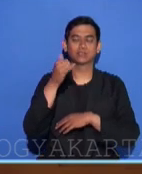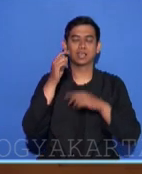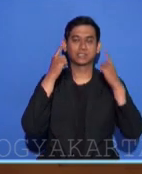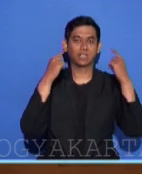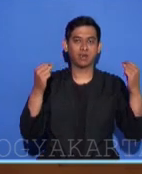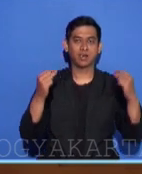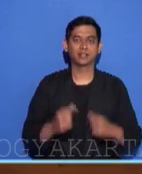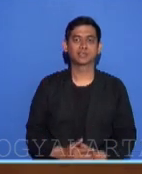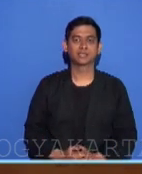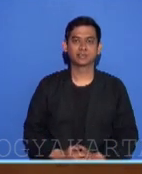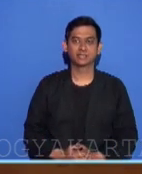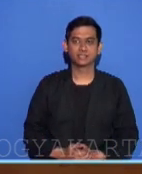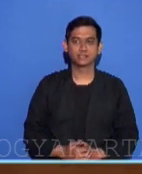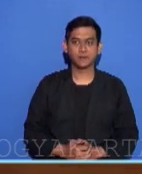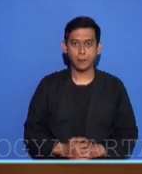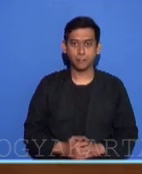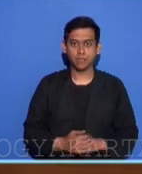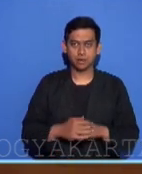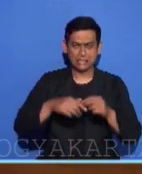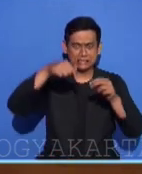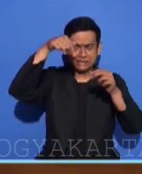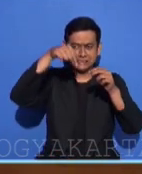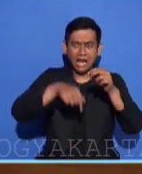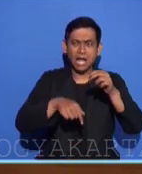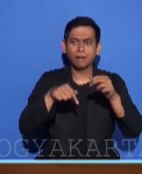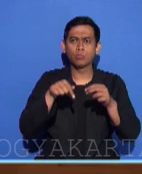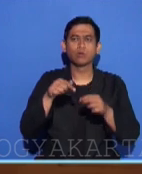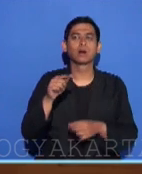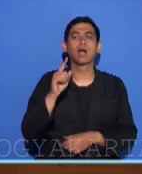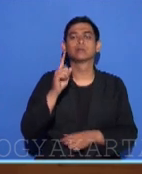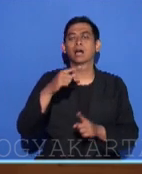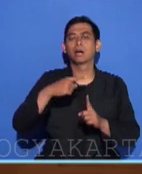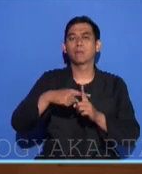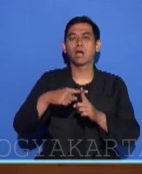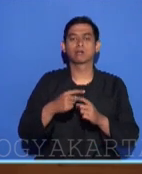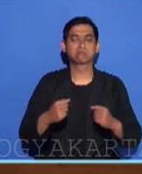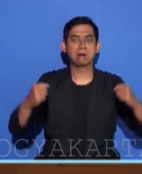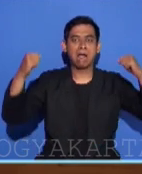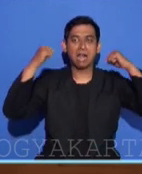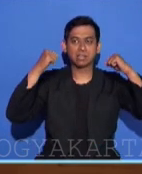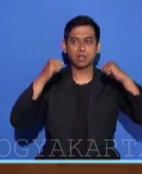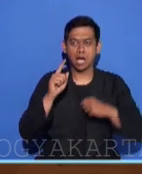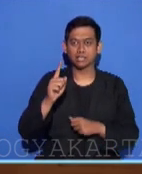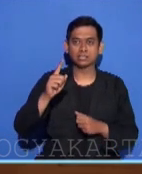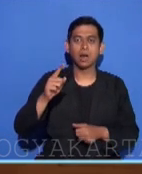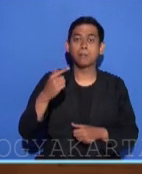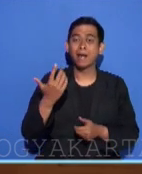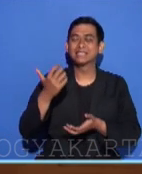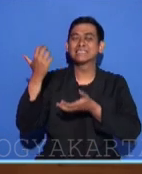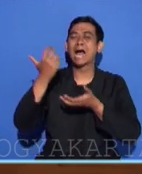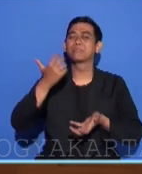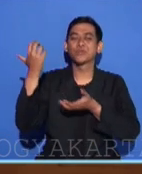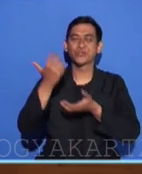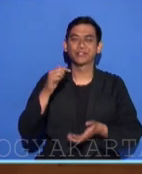pirs Kang ngen kolestolten salgalaneman Ji Inang SAG dipunang men taneman